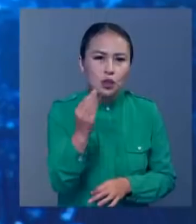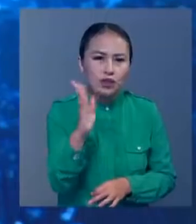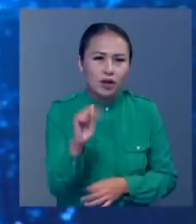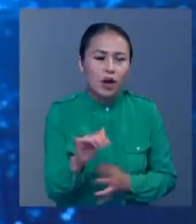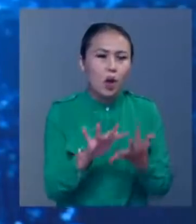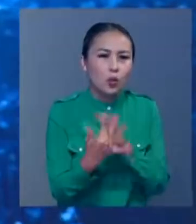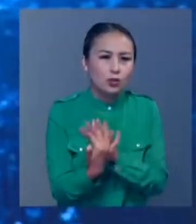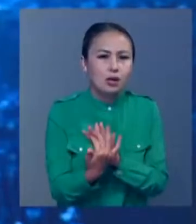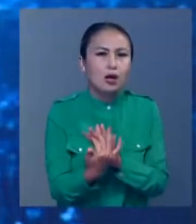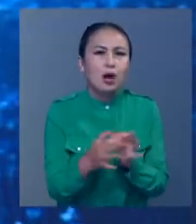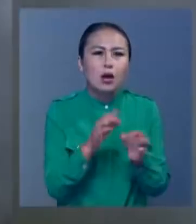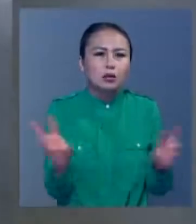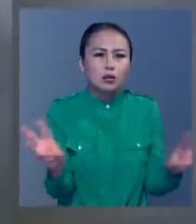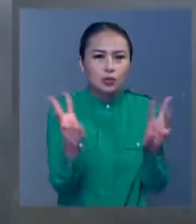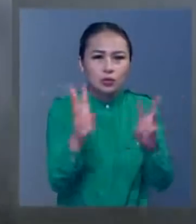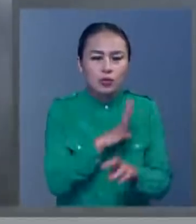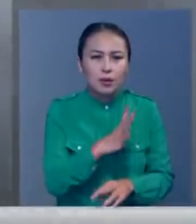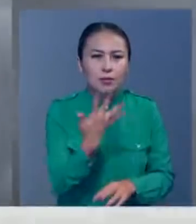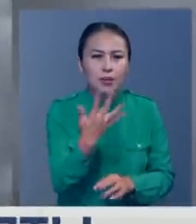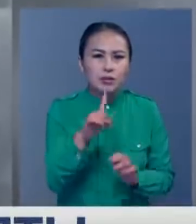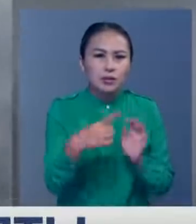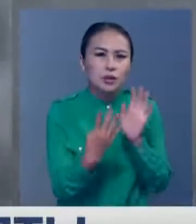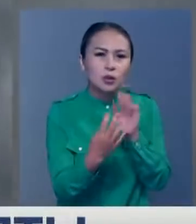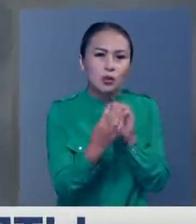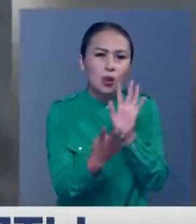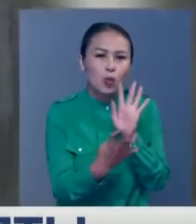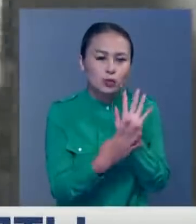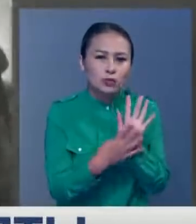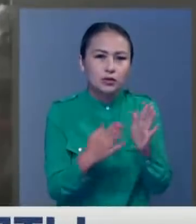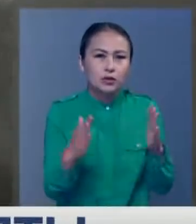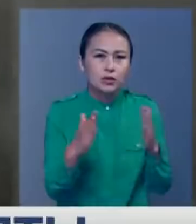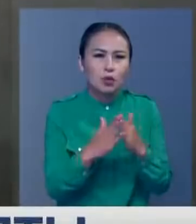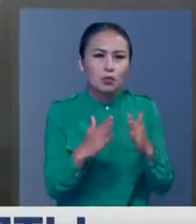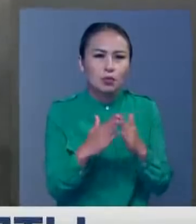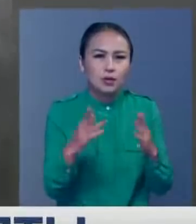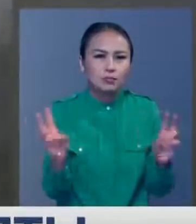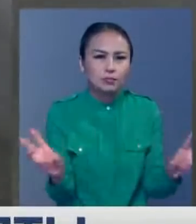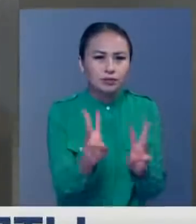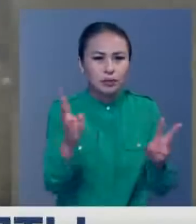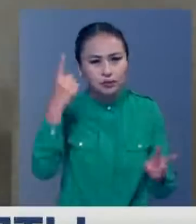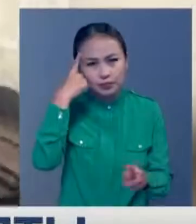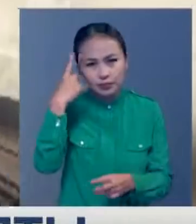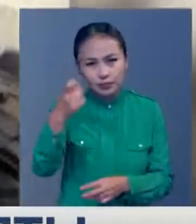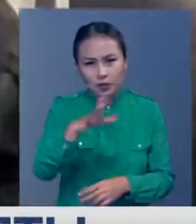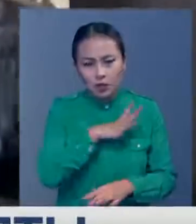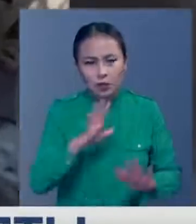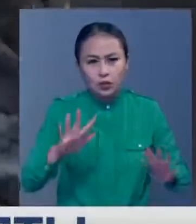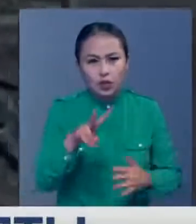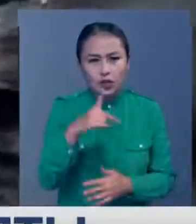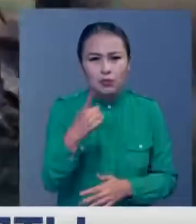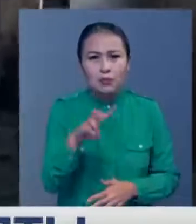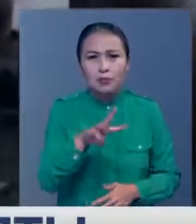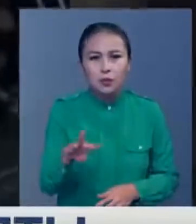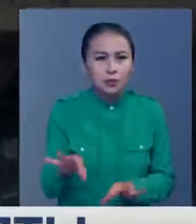тіркелген. Аудандық өрт сөндіру бөліміне 5-19-да елді мекендегі жеке үйлердің бірі жанып жатқаны жайлы хабарланады. Оқиға орнына